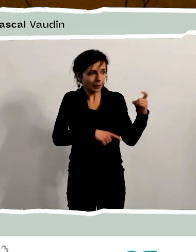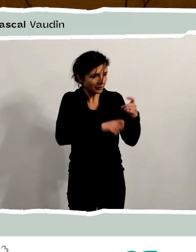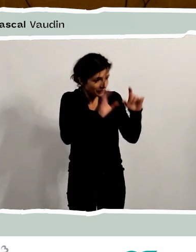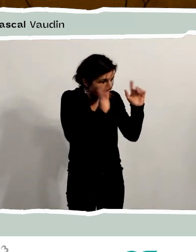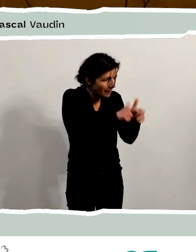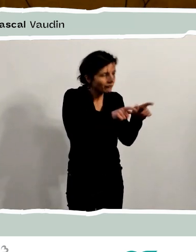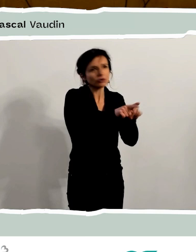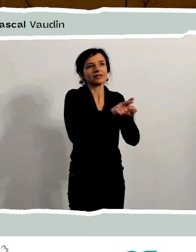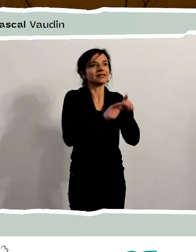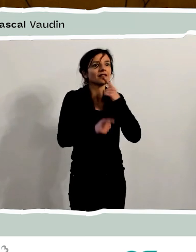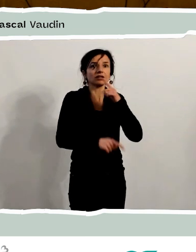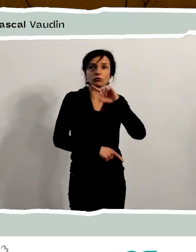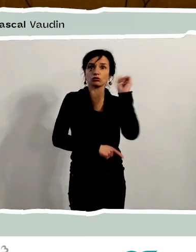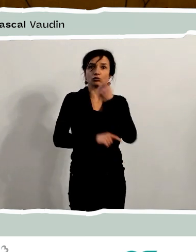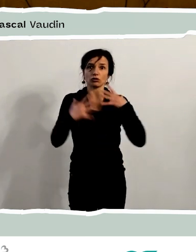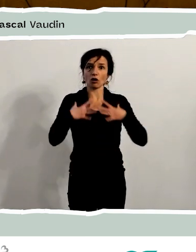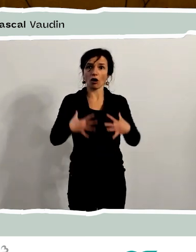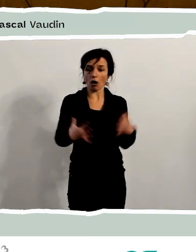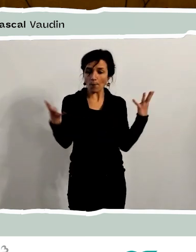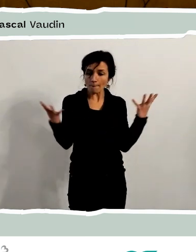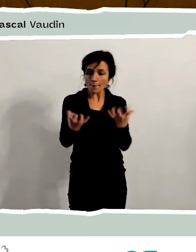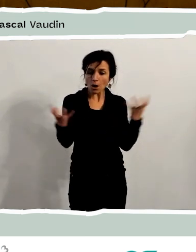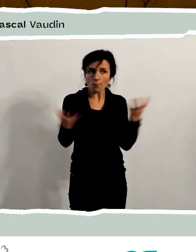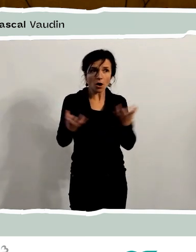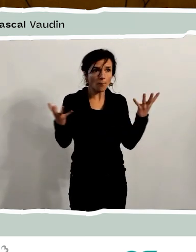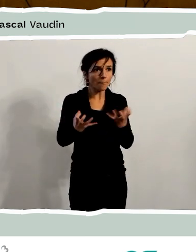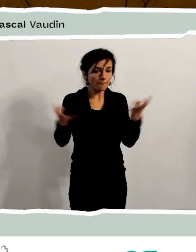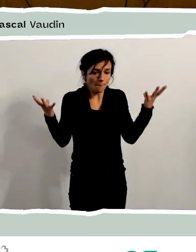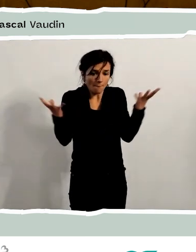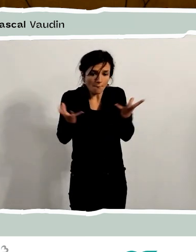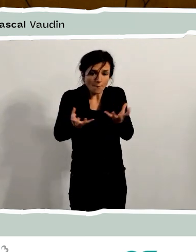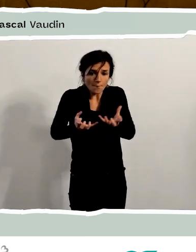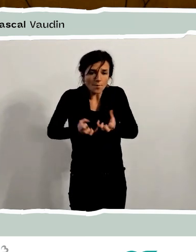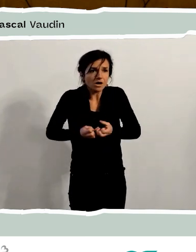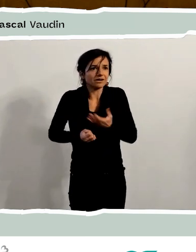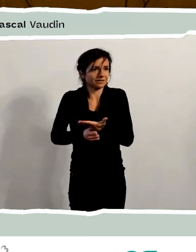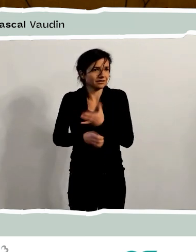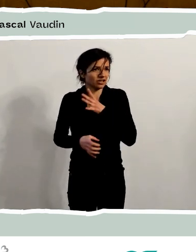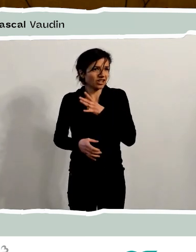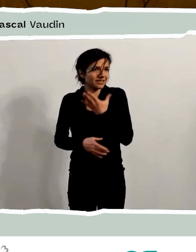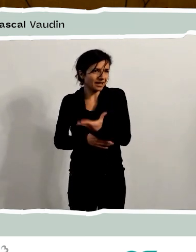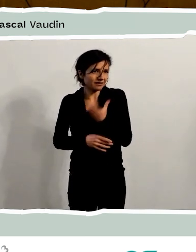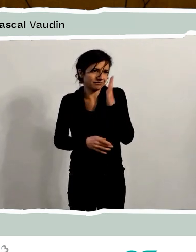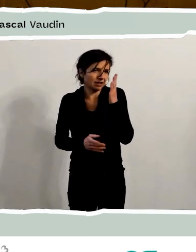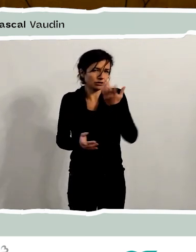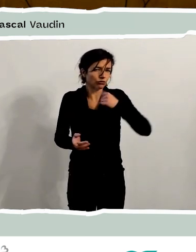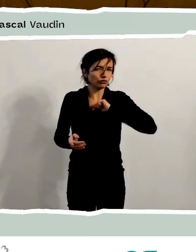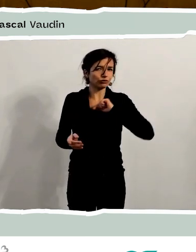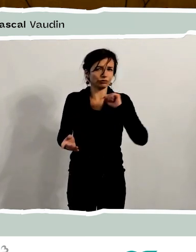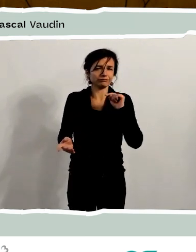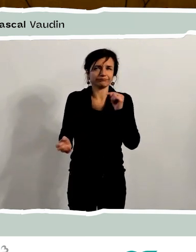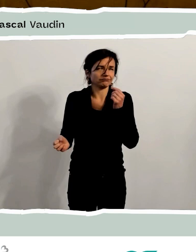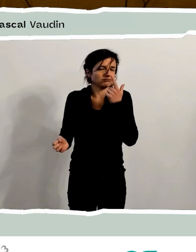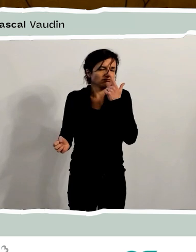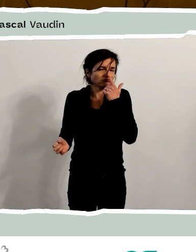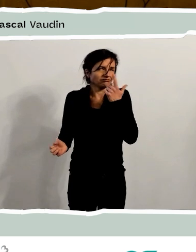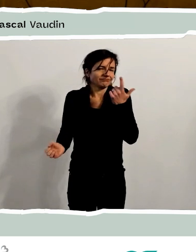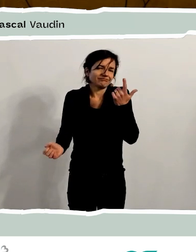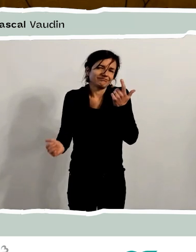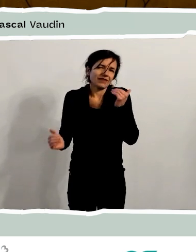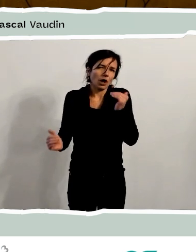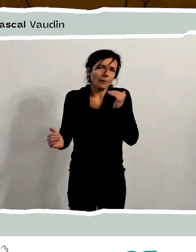Donc, on est imprégné et on a du mal à imaginer qu'il n'y a pas un effet sur la santé et potentiellement